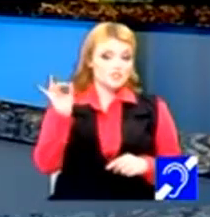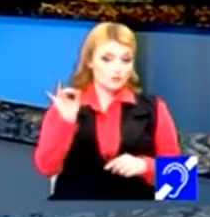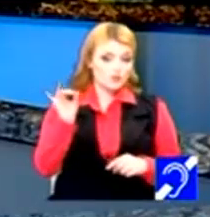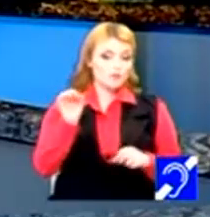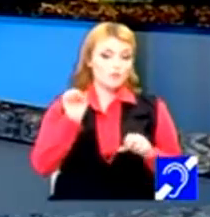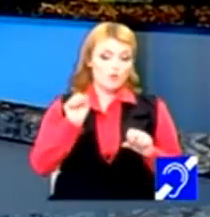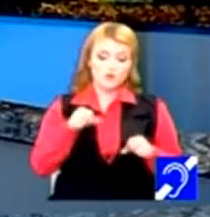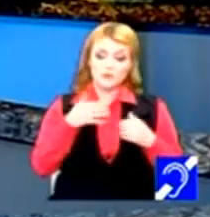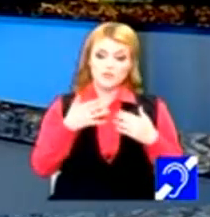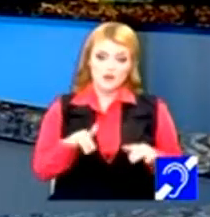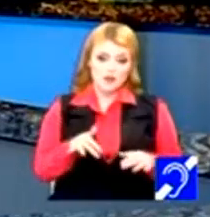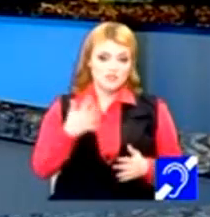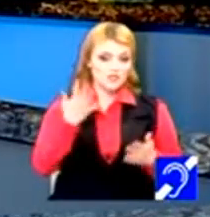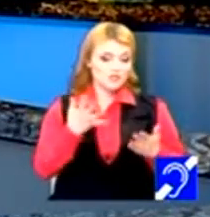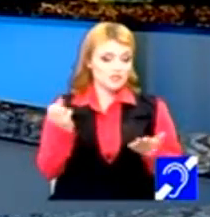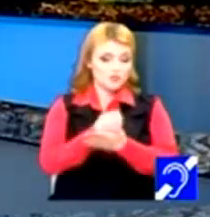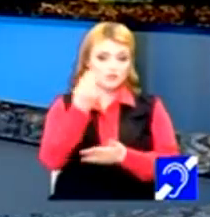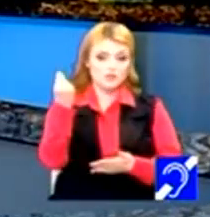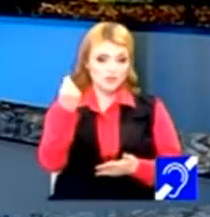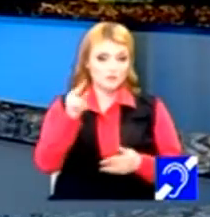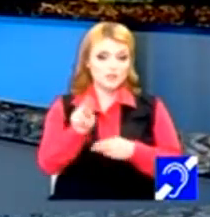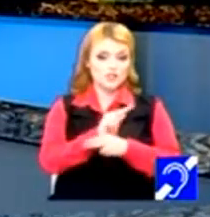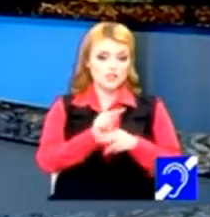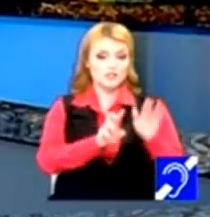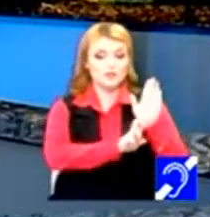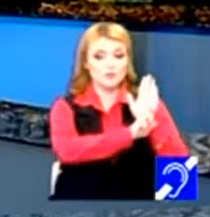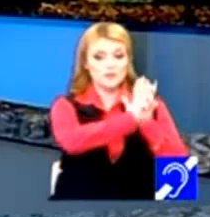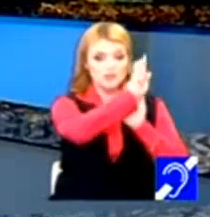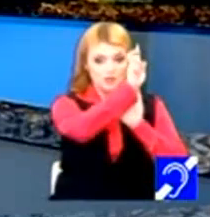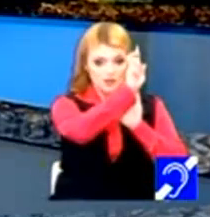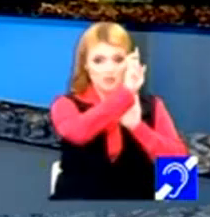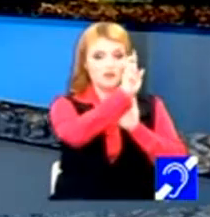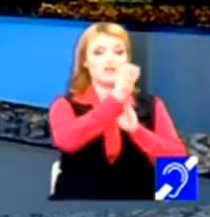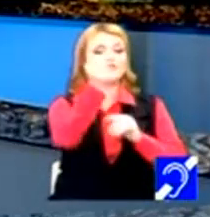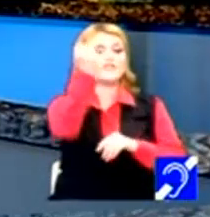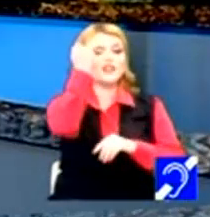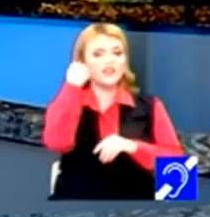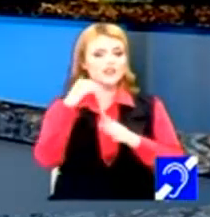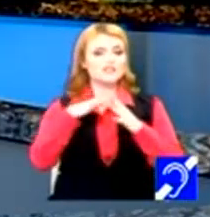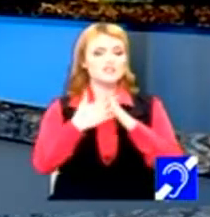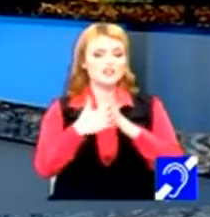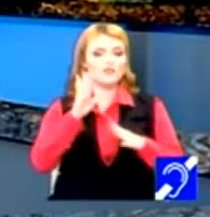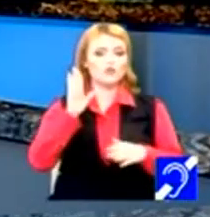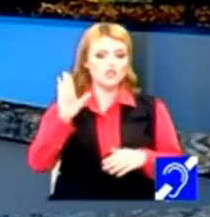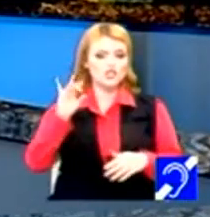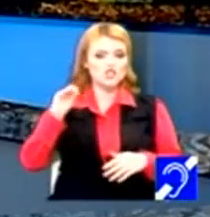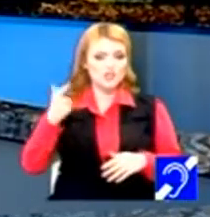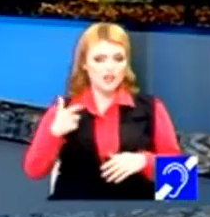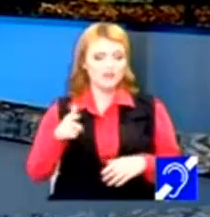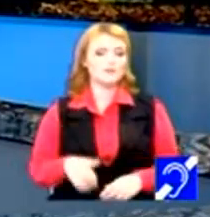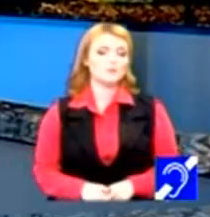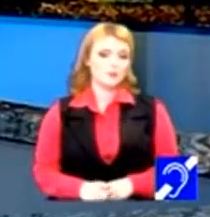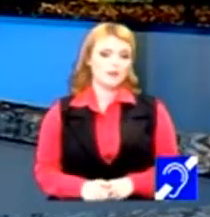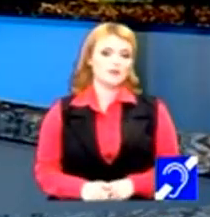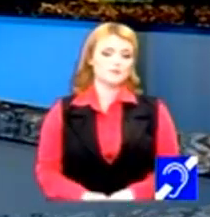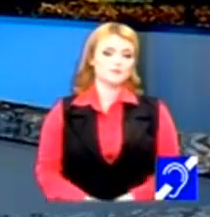piardă dacă nu se găsesc urgent bani pentru restaurare. Este vorba de o biserică veche din satul Vorniceni, trecută pe lista